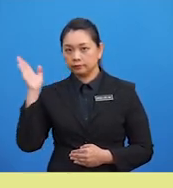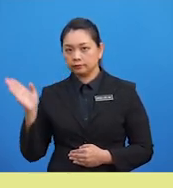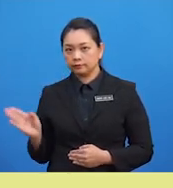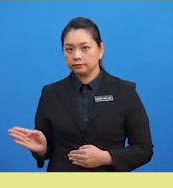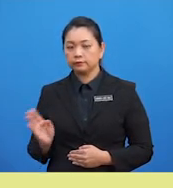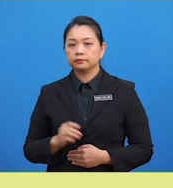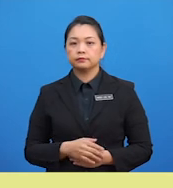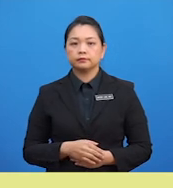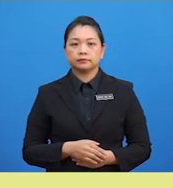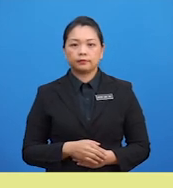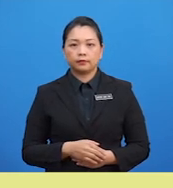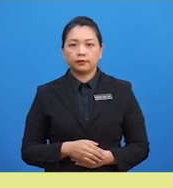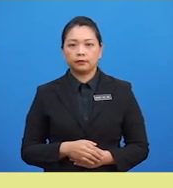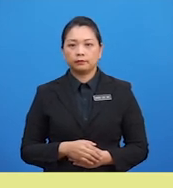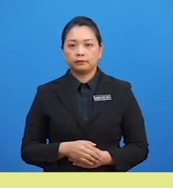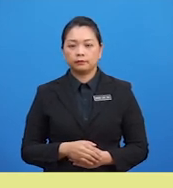Box